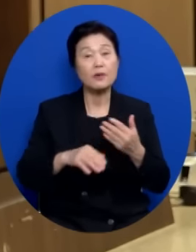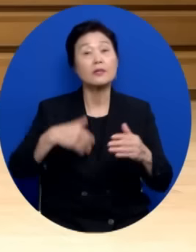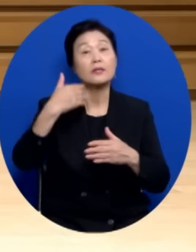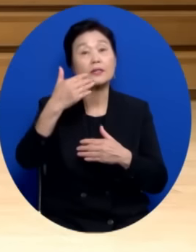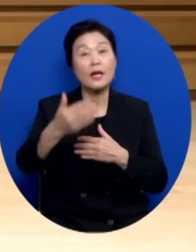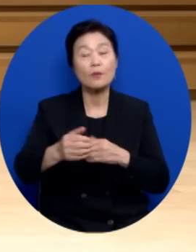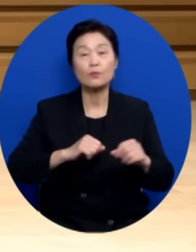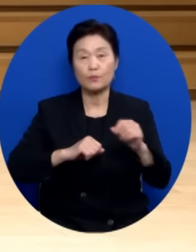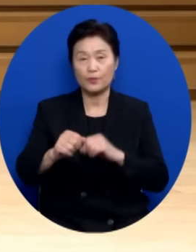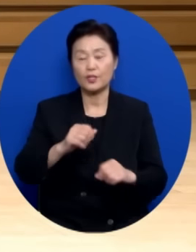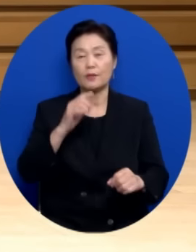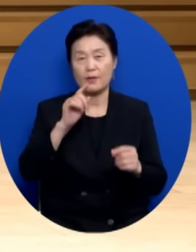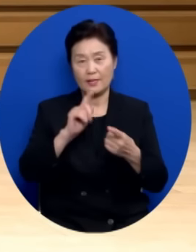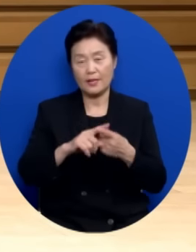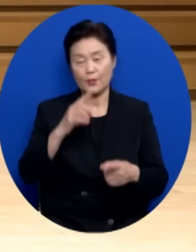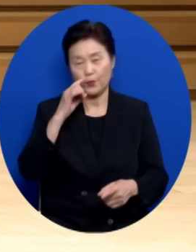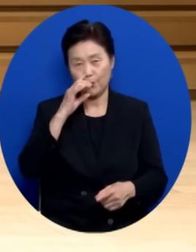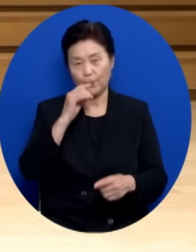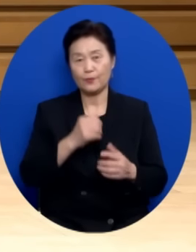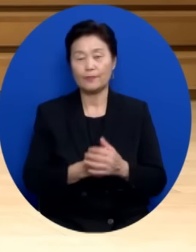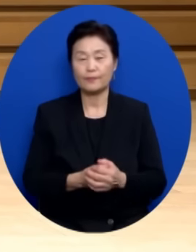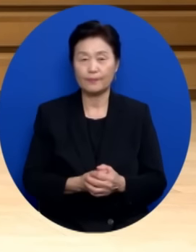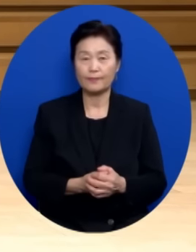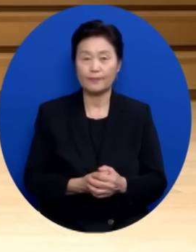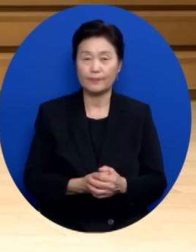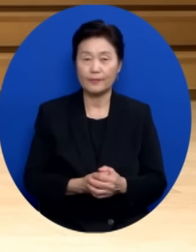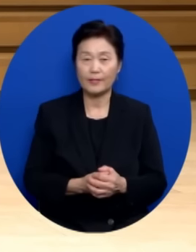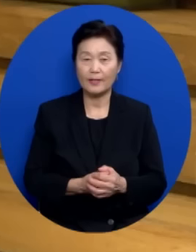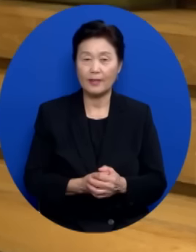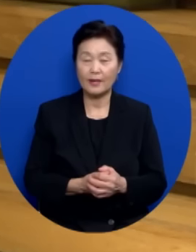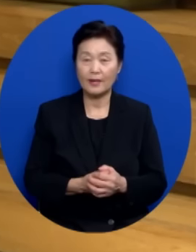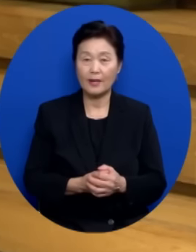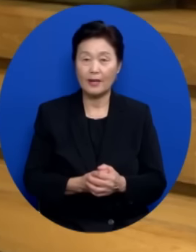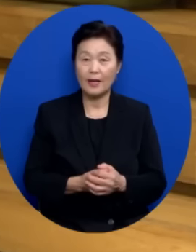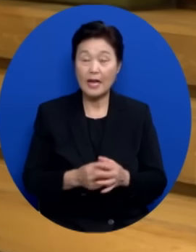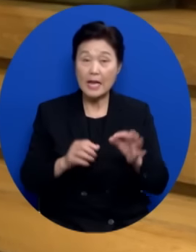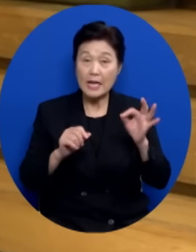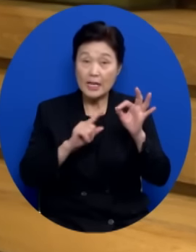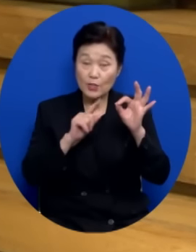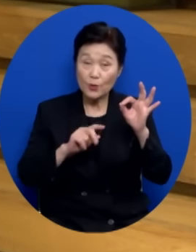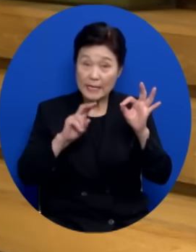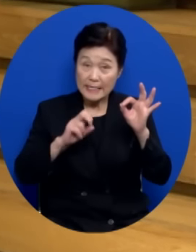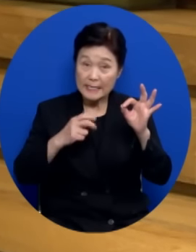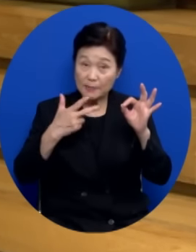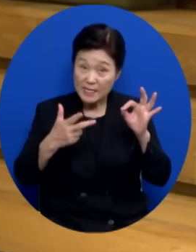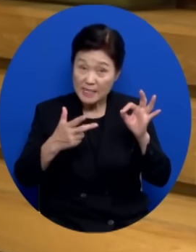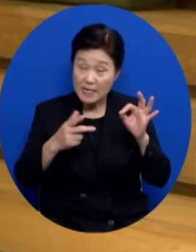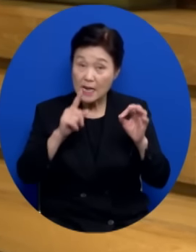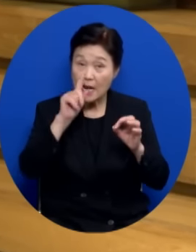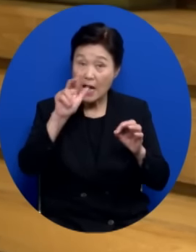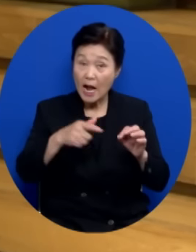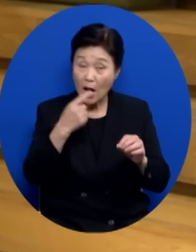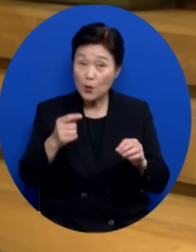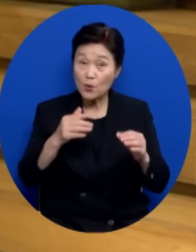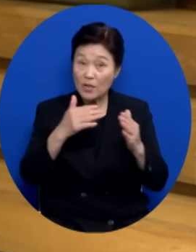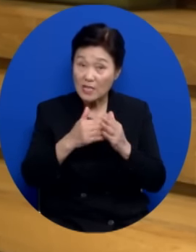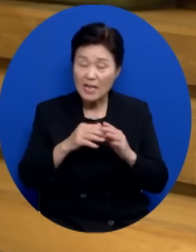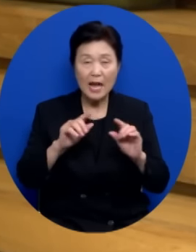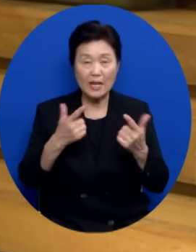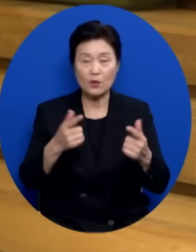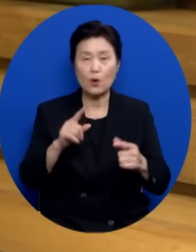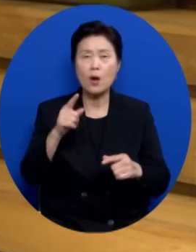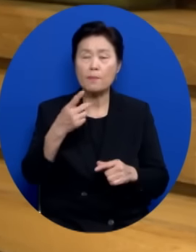건지 궁금합니다. 말씀 좀 해주십시오. 그날의 외침은 그날로 끝나는 것이 아니고 여기 모였던 100만 명과